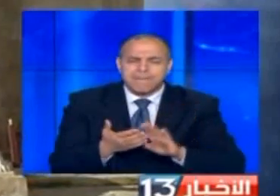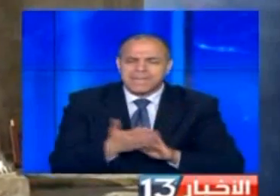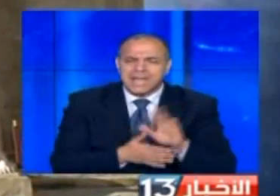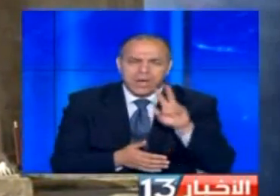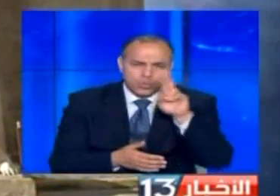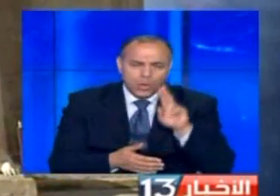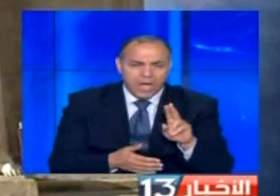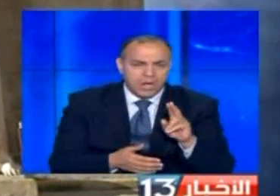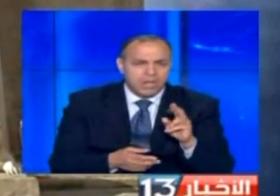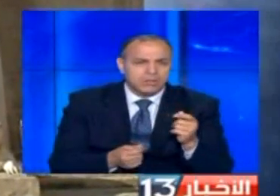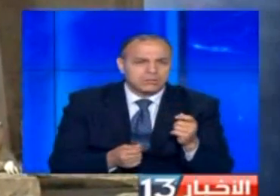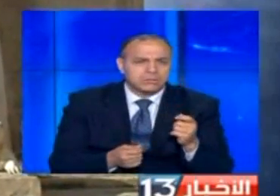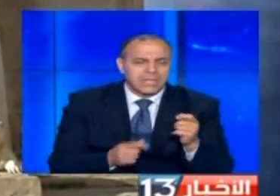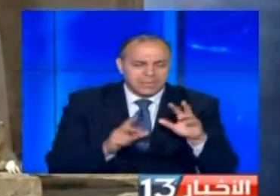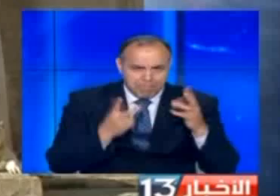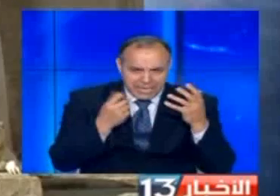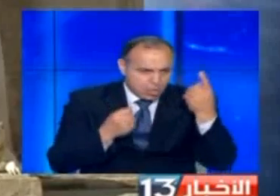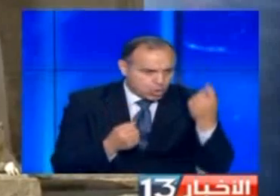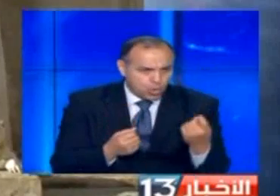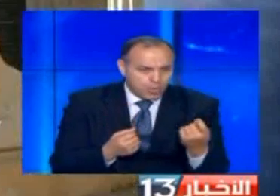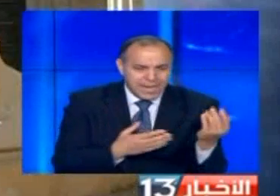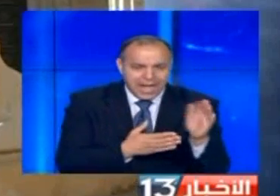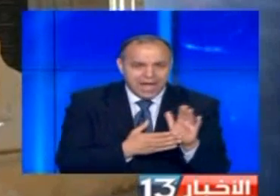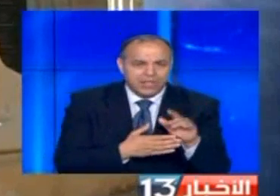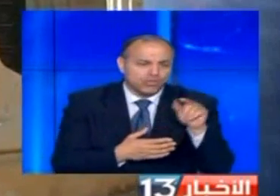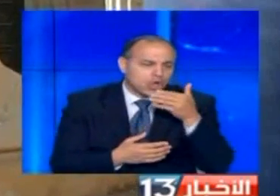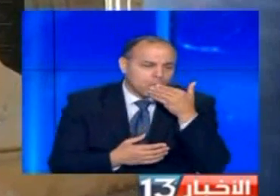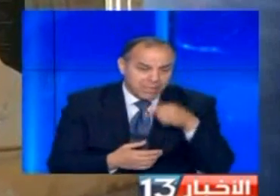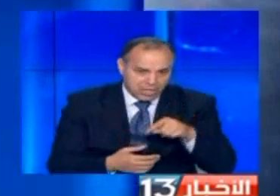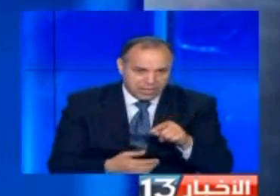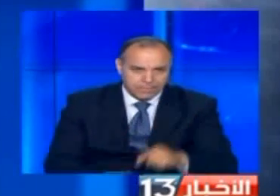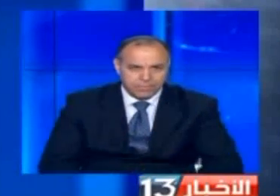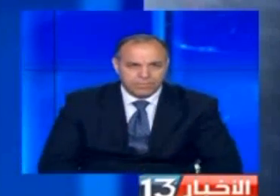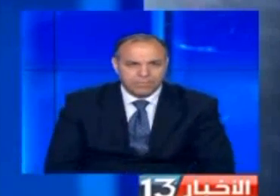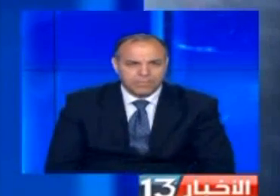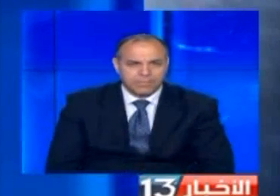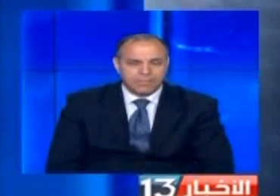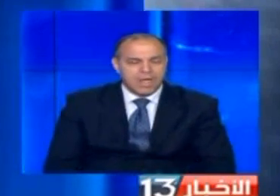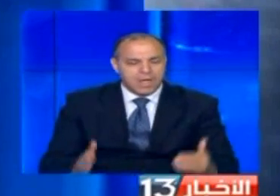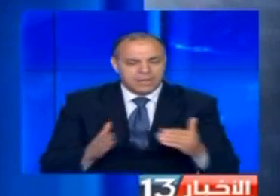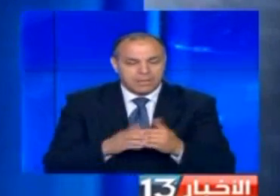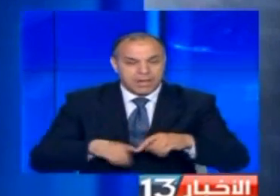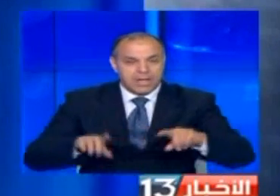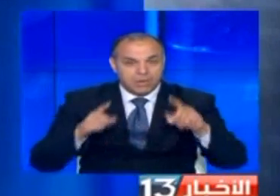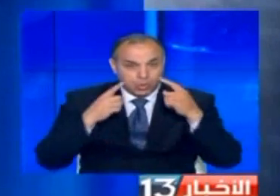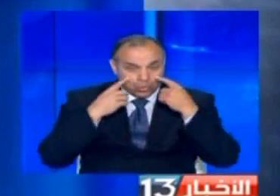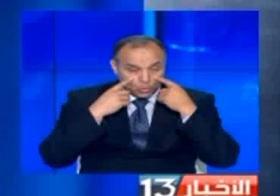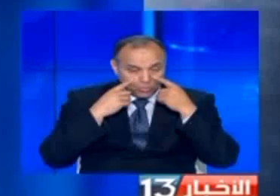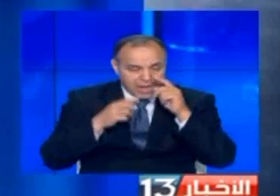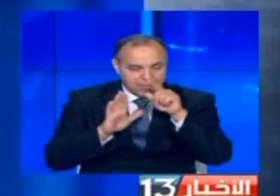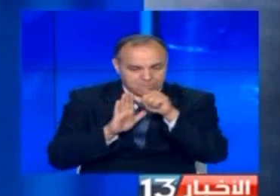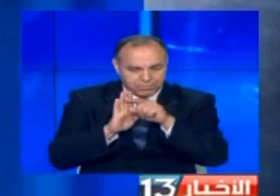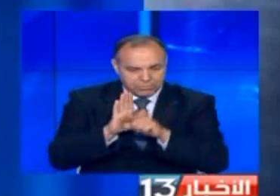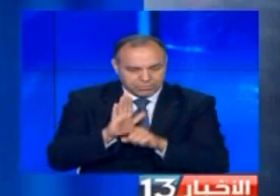وصور في حوالي 80 يوما للعرض في شهر رمضان الكريم ختام نشره مشاهدينا وهذا تذكير